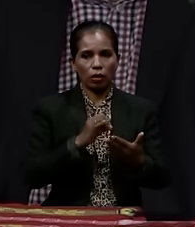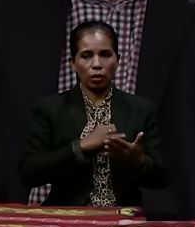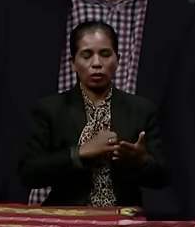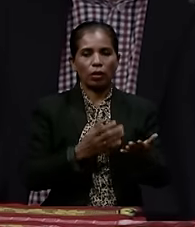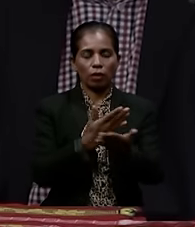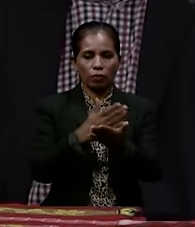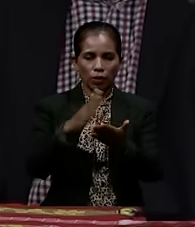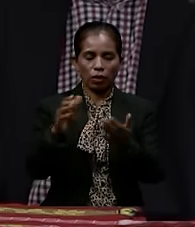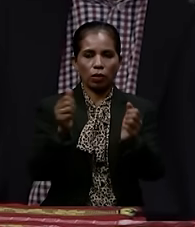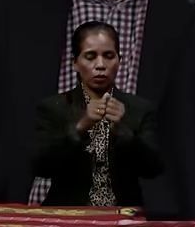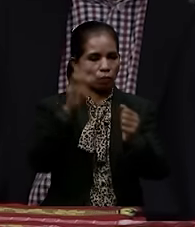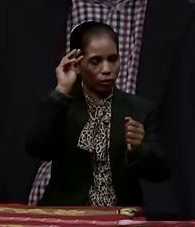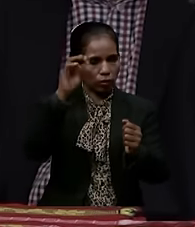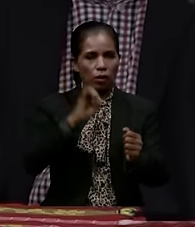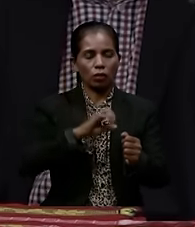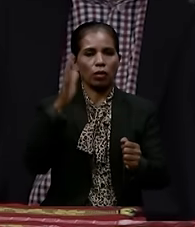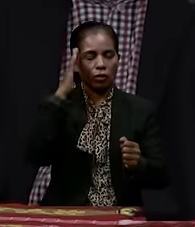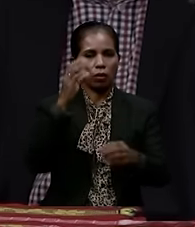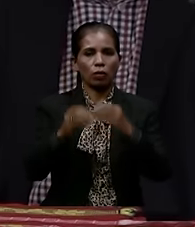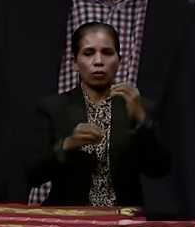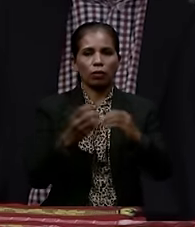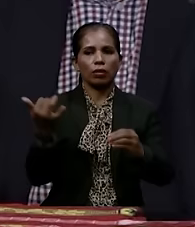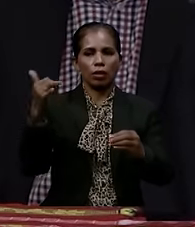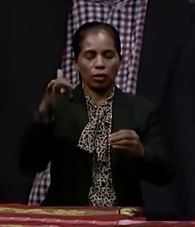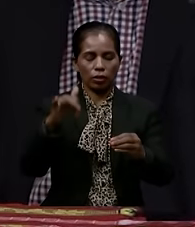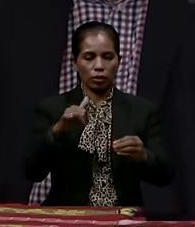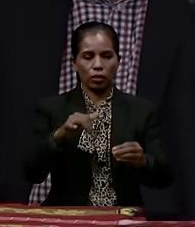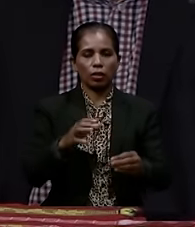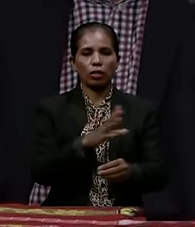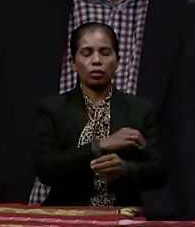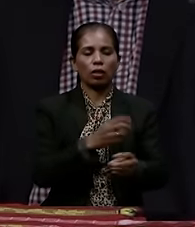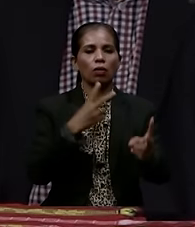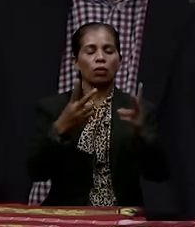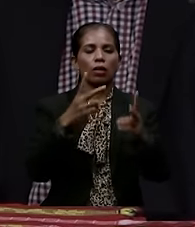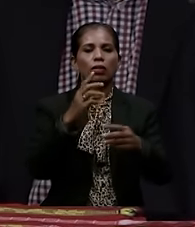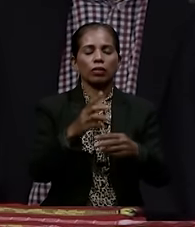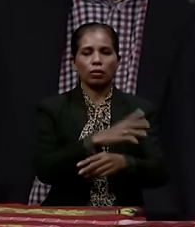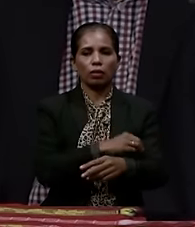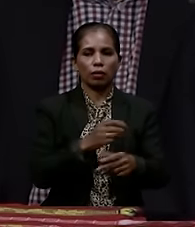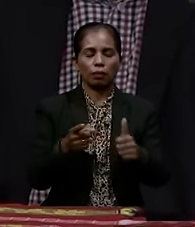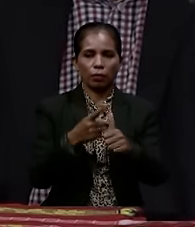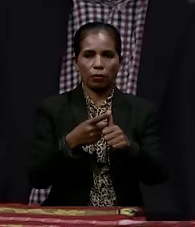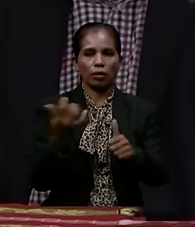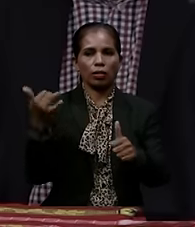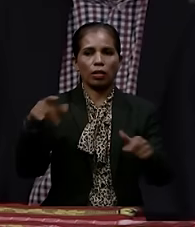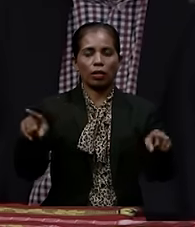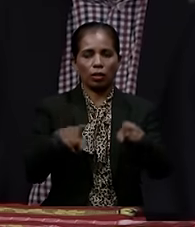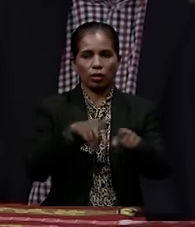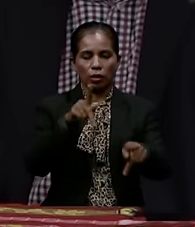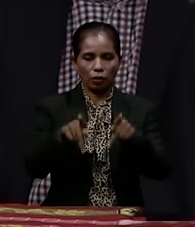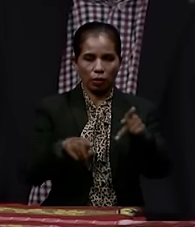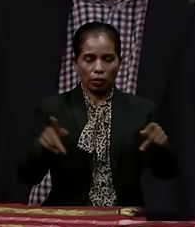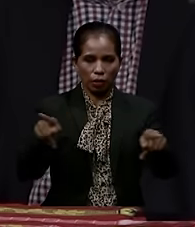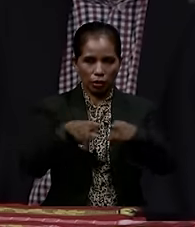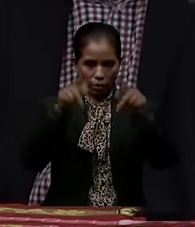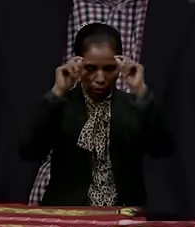ho senhor ministro ha batena mos e quando basira ni haleri kidane se haleri quando basaida Nur primeiro cerdean, nur dar cidadão, nur dar